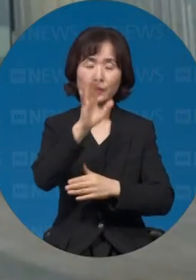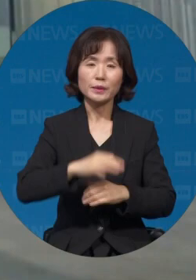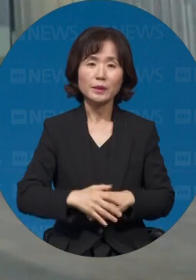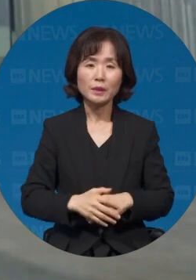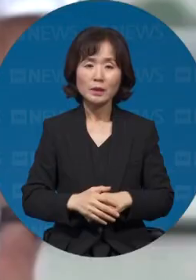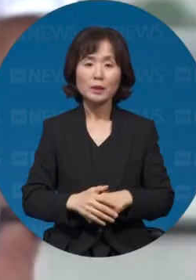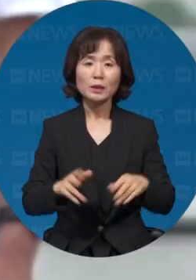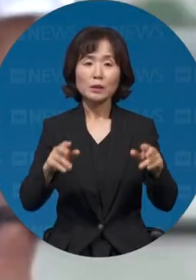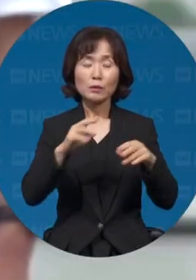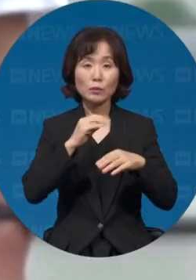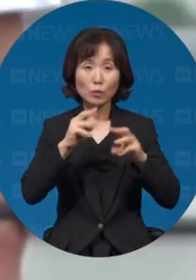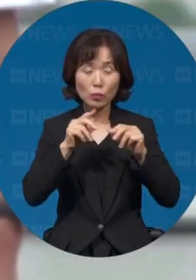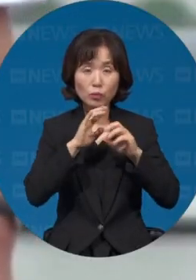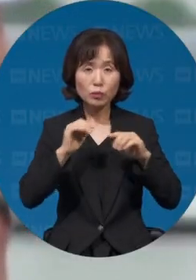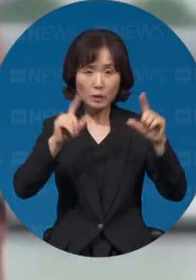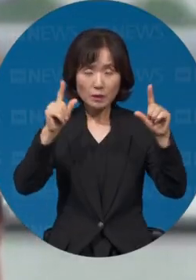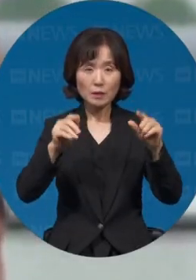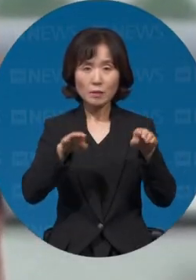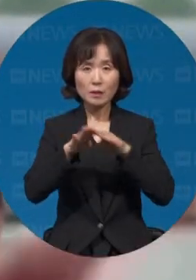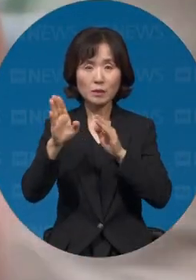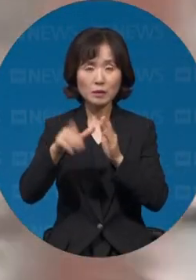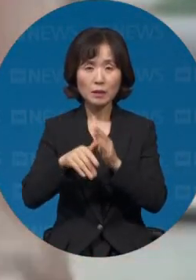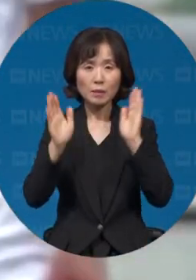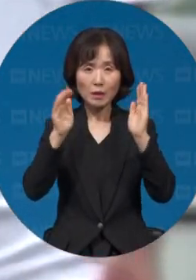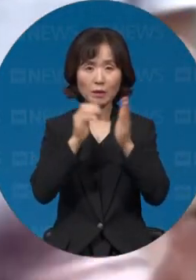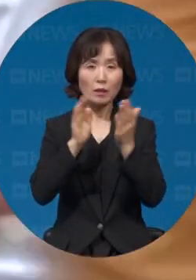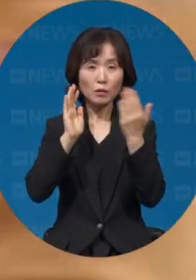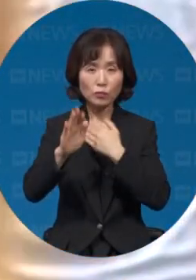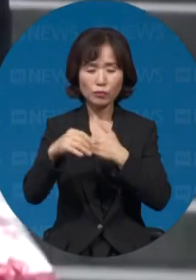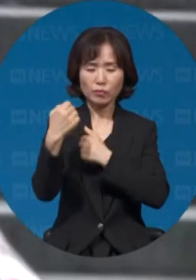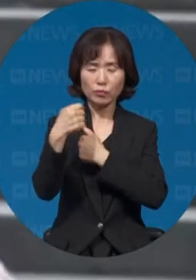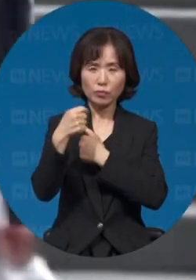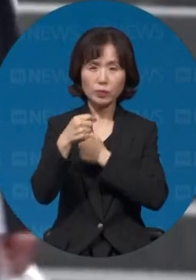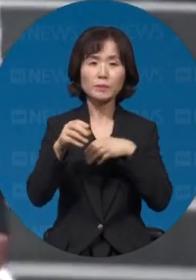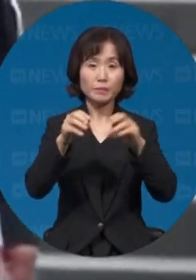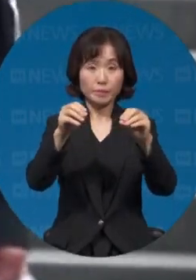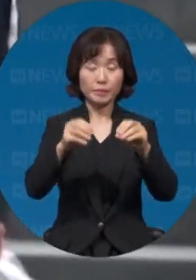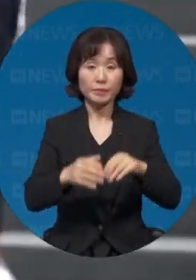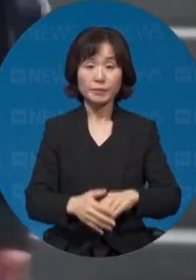주말과 공휴일, 방학에도 방과 후 교습이 금지됩니다.